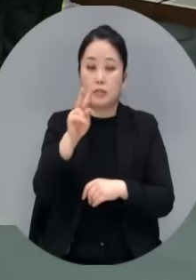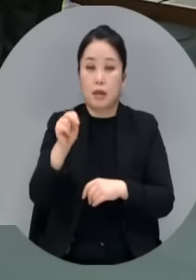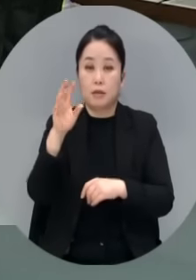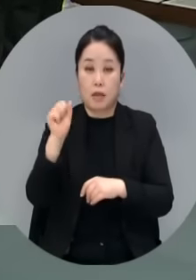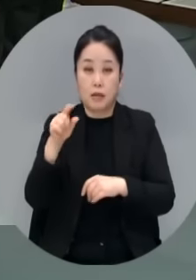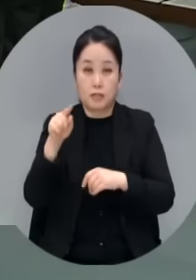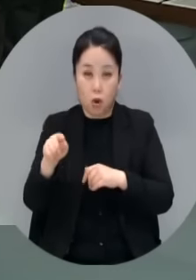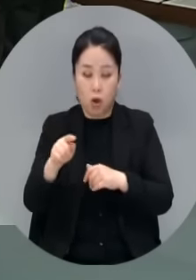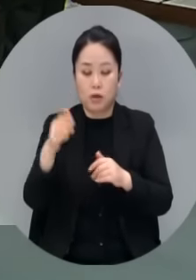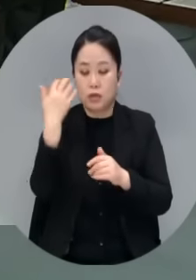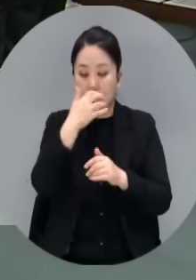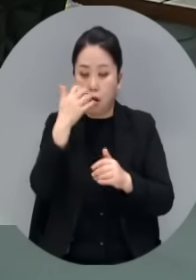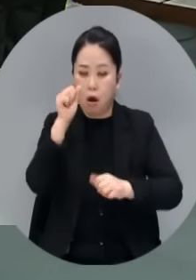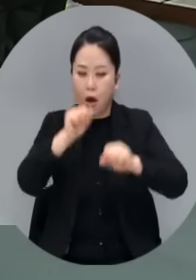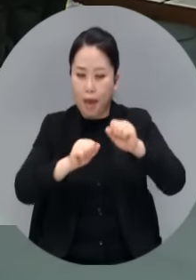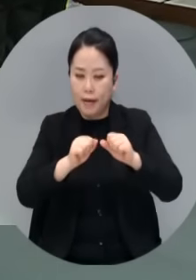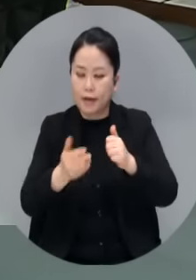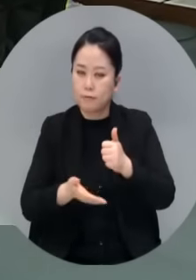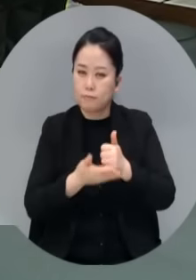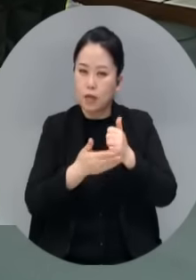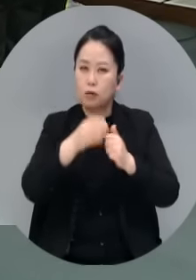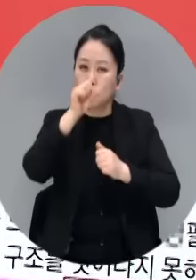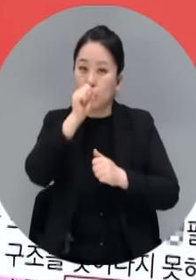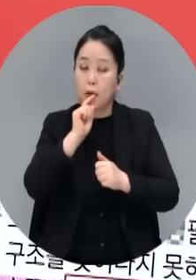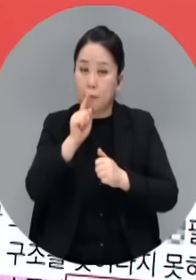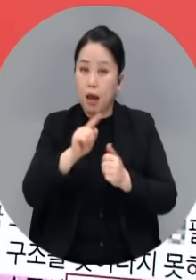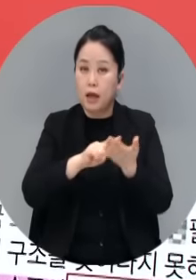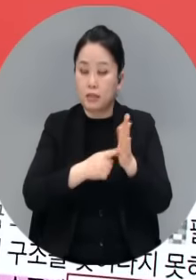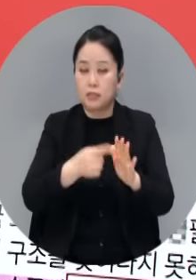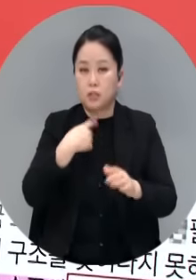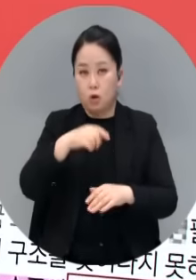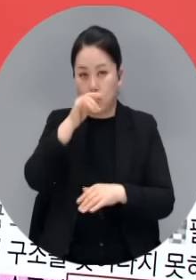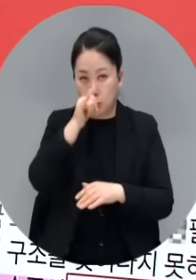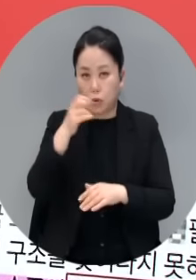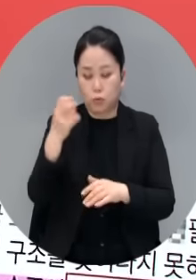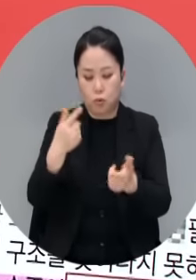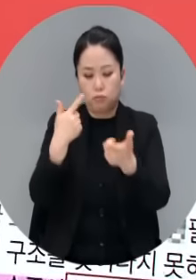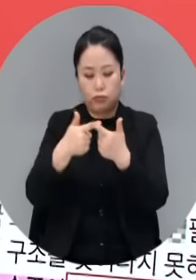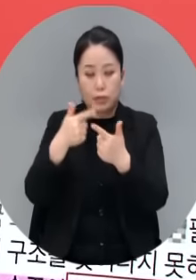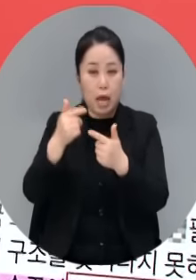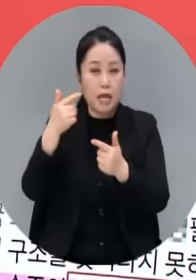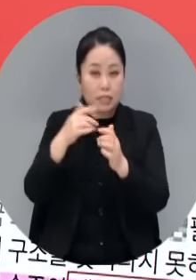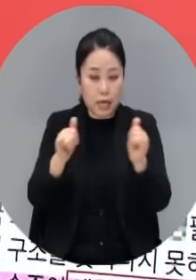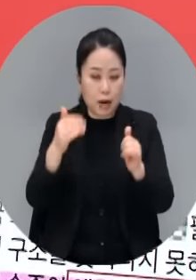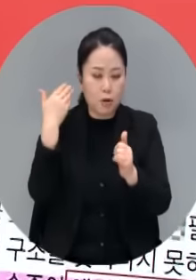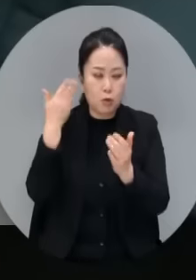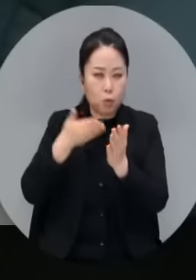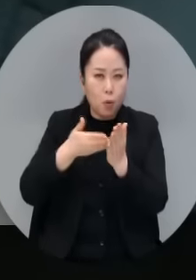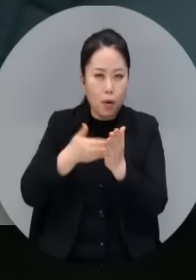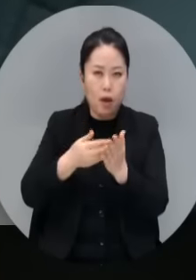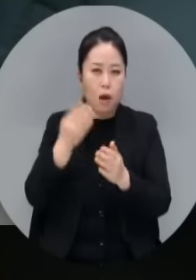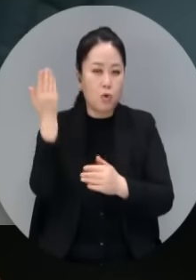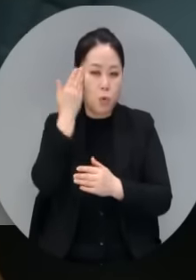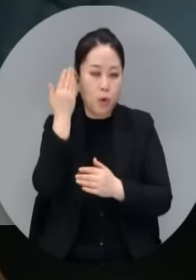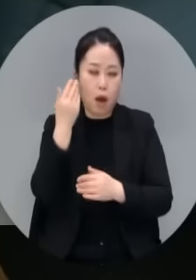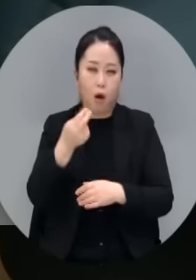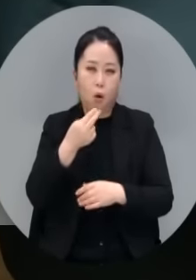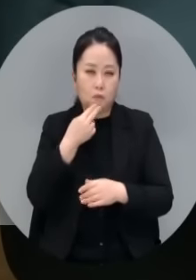성행위를 예찬하고 부산 사람들을 교양 없고 거친 사람이라고 폄하하는 등의 막말을 쏟아냈다고